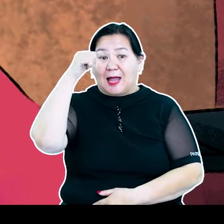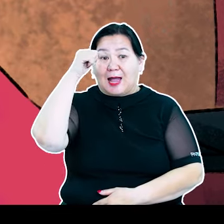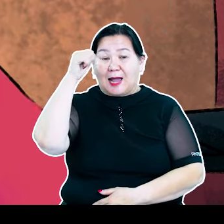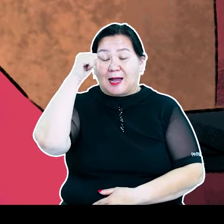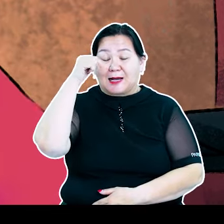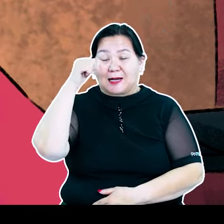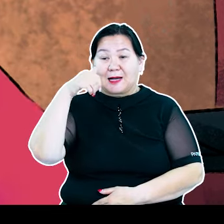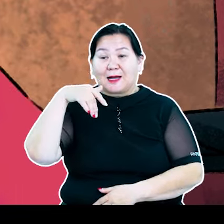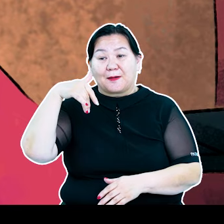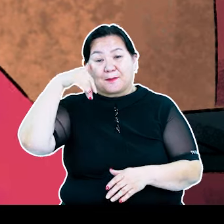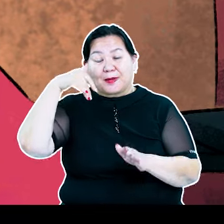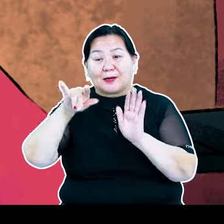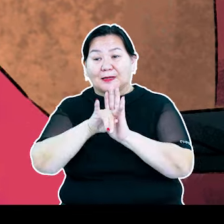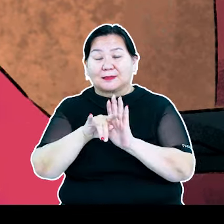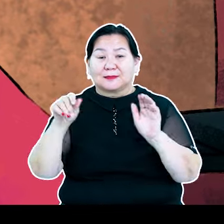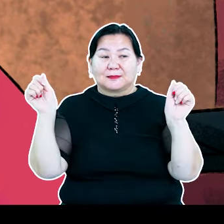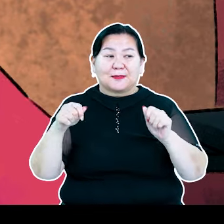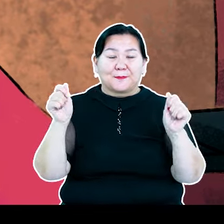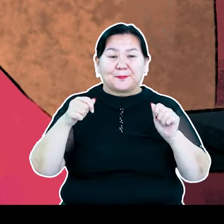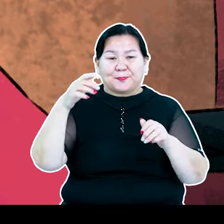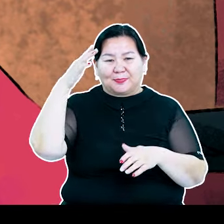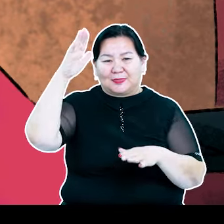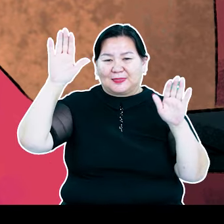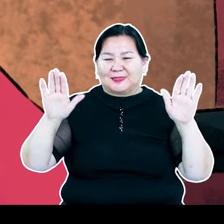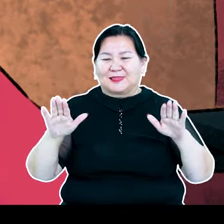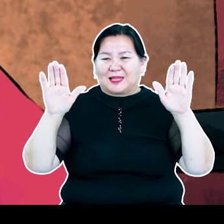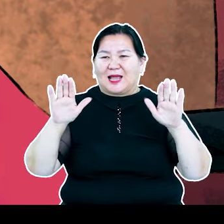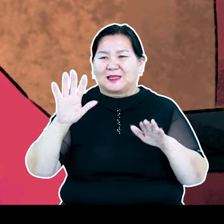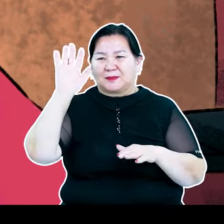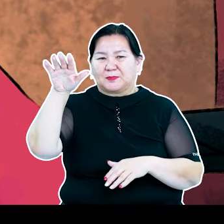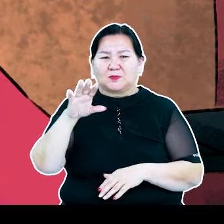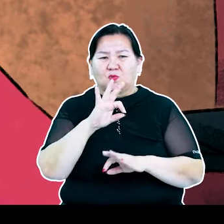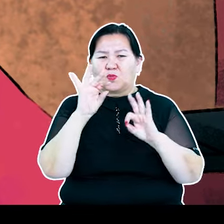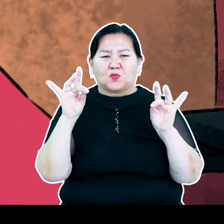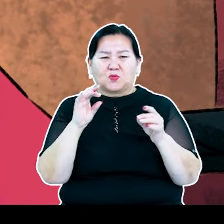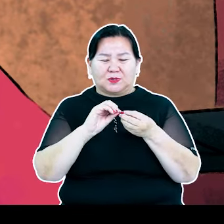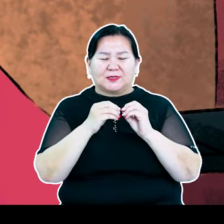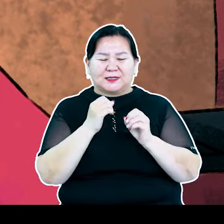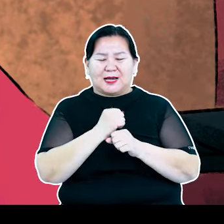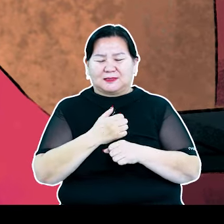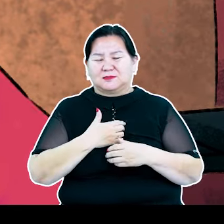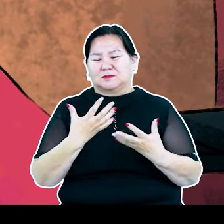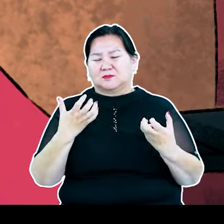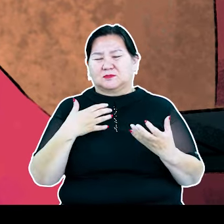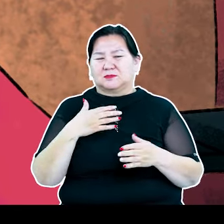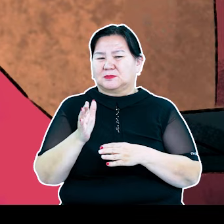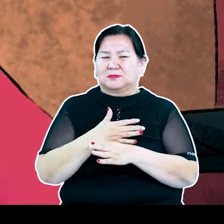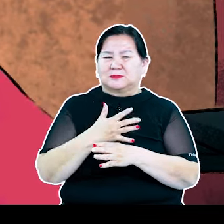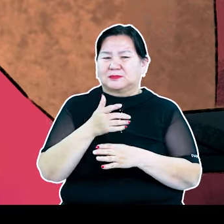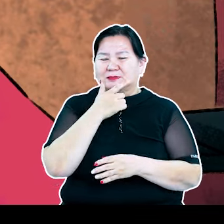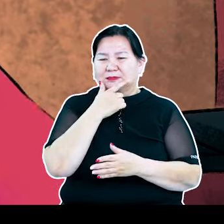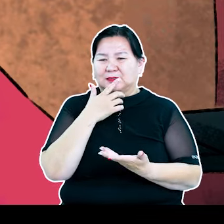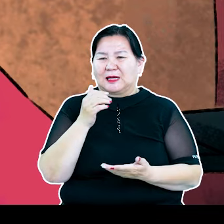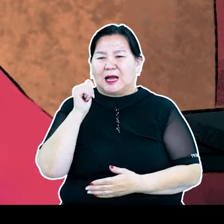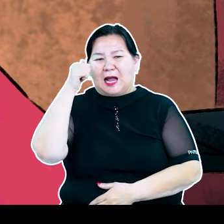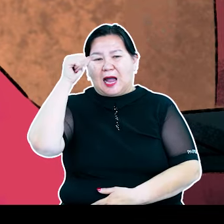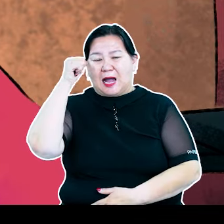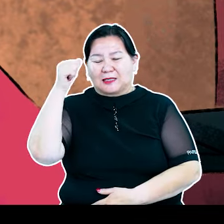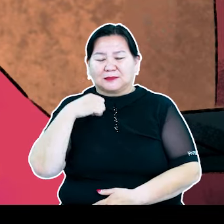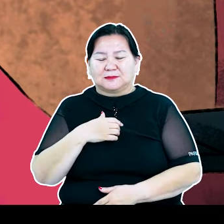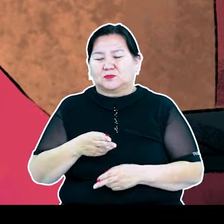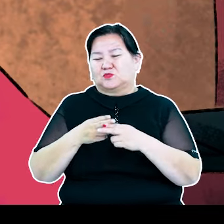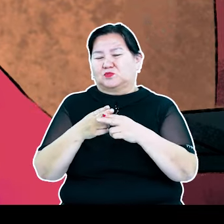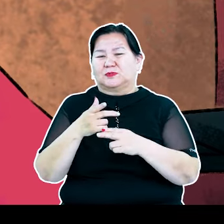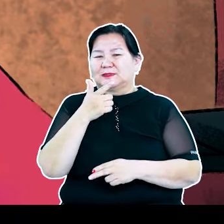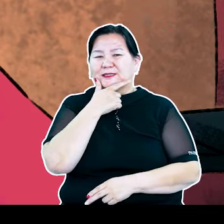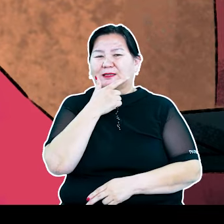минь. Ах нь амралтаа зөвцүүлээд наадамд явах гэж байна. Ер нь тэгээд чахт нь өөр хийх ажил их байна аа. Юм аймад. Ямар та